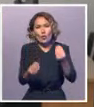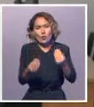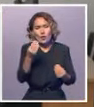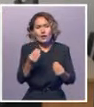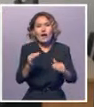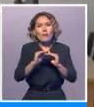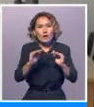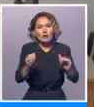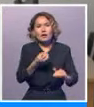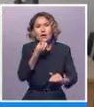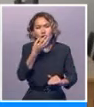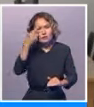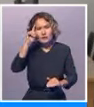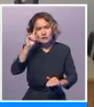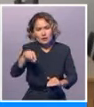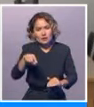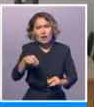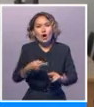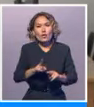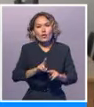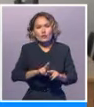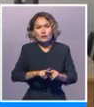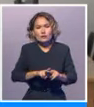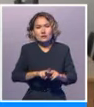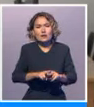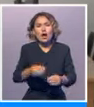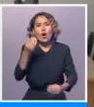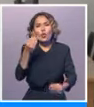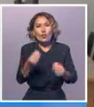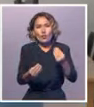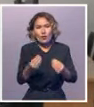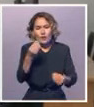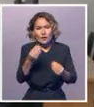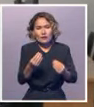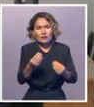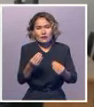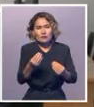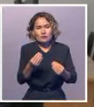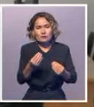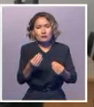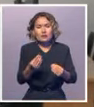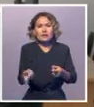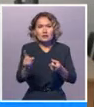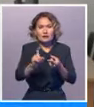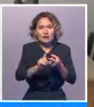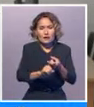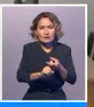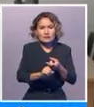танымал. Ал сондықтан да осы ойын арқылы ақпаратты берсек, ол әлбетте